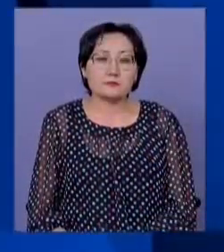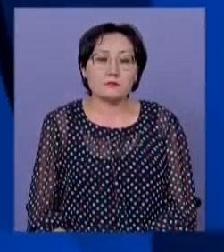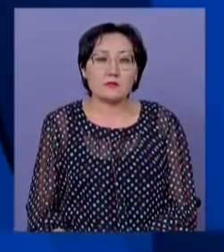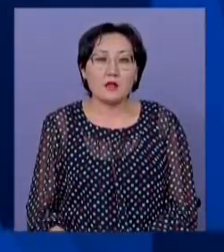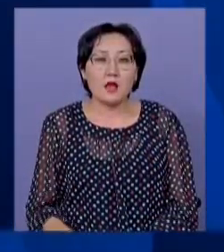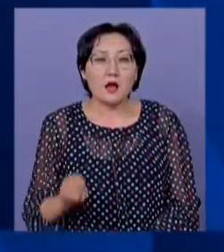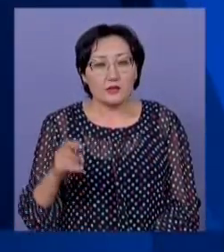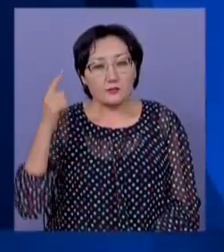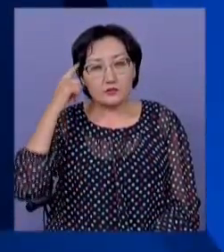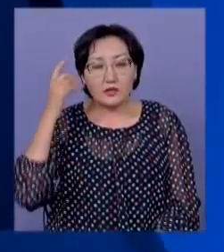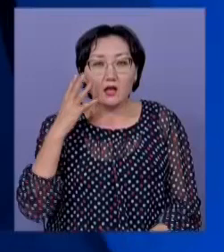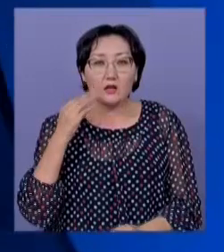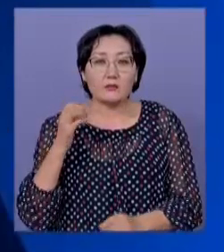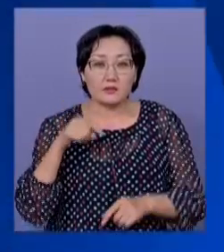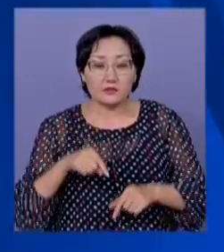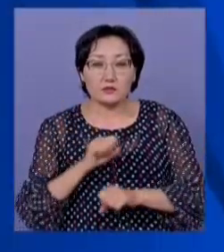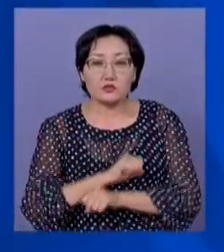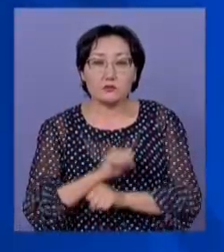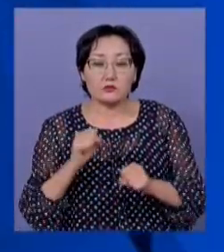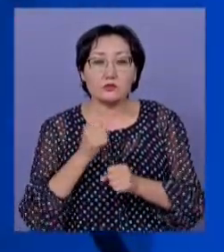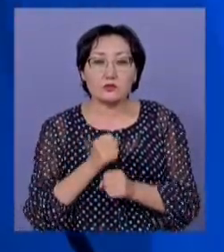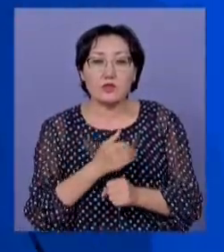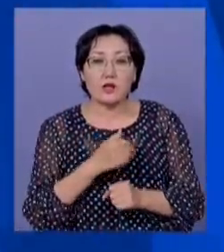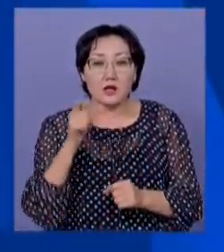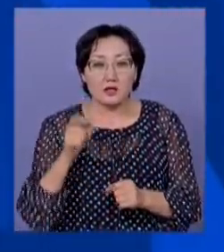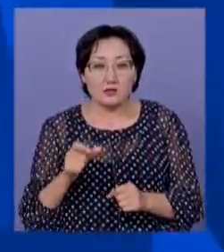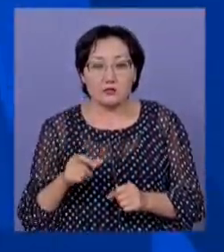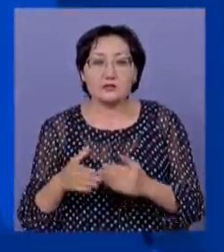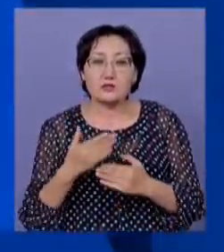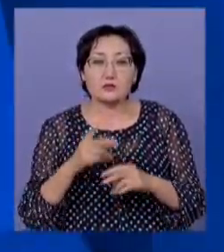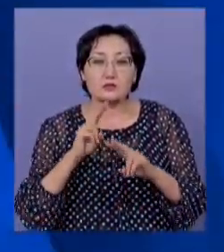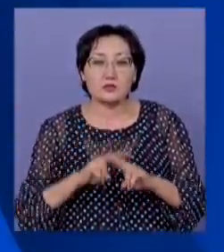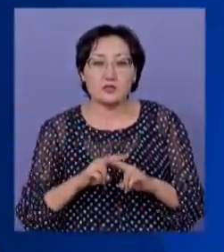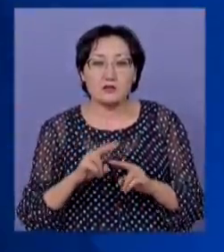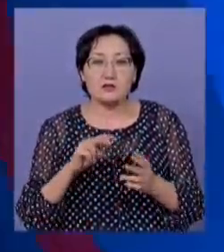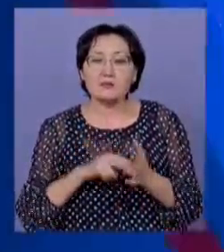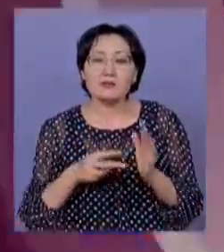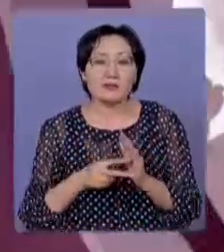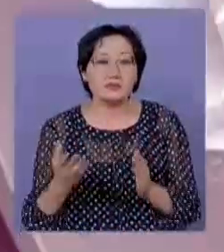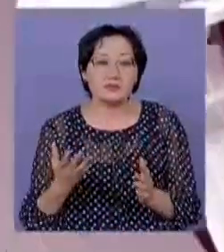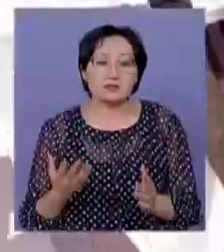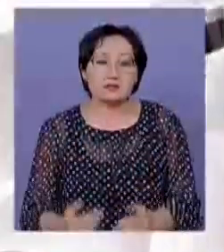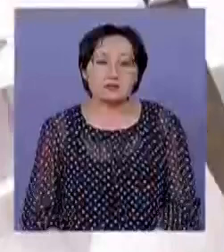Арам пиғыл Алматыда жарылыс жасамақ болған азамат сотталды. Мақсаты не?